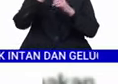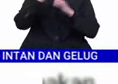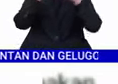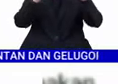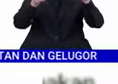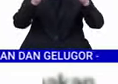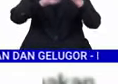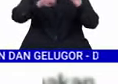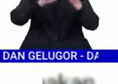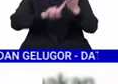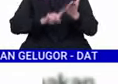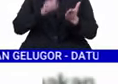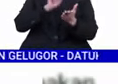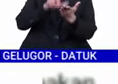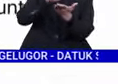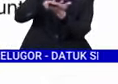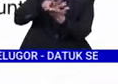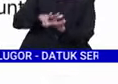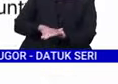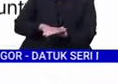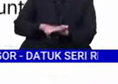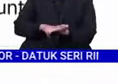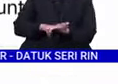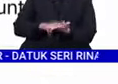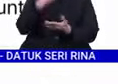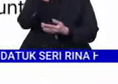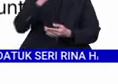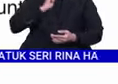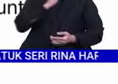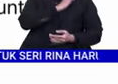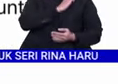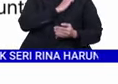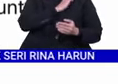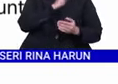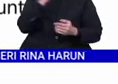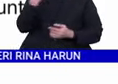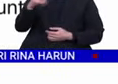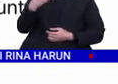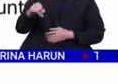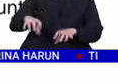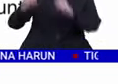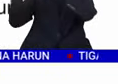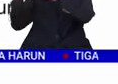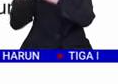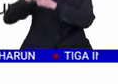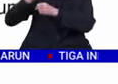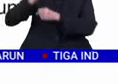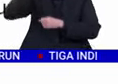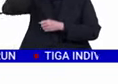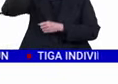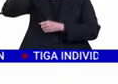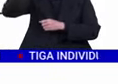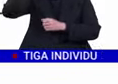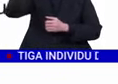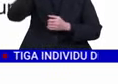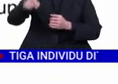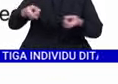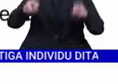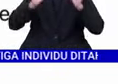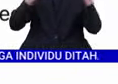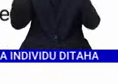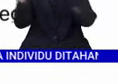disembah dengan teliti kesayangannya manakala mana-mana exco yang tidak mampu melaksanakan tugas pada masa kedatangan perlu